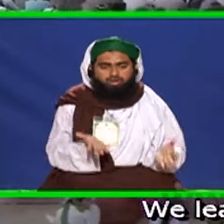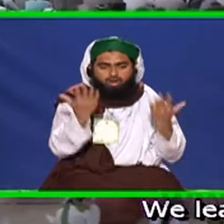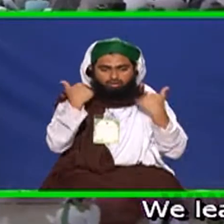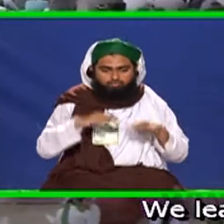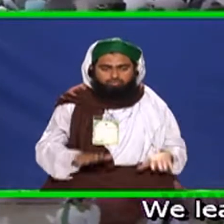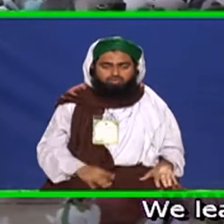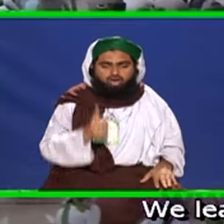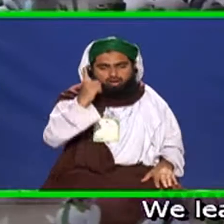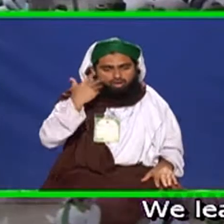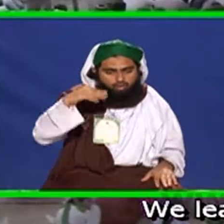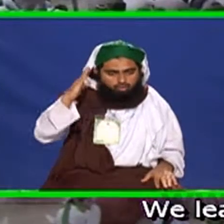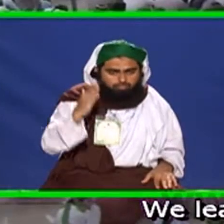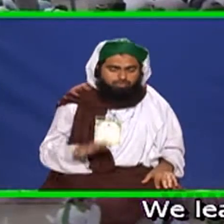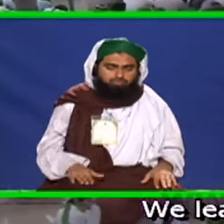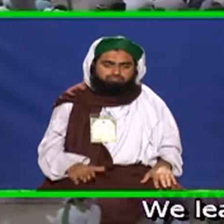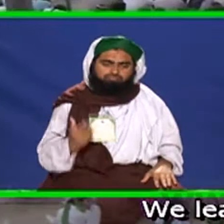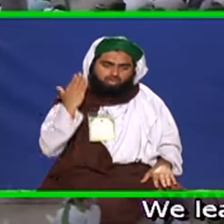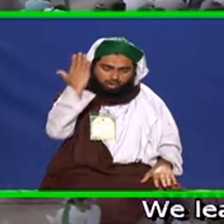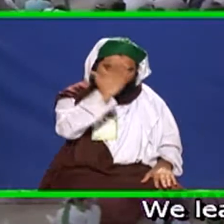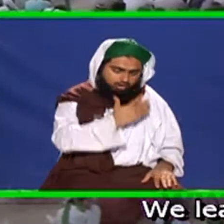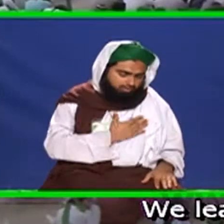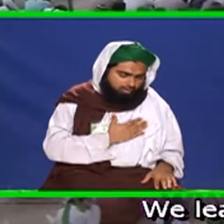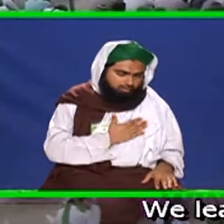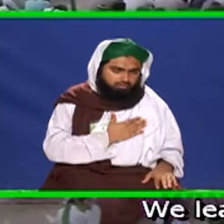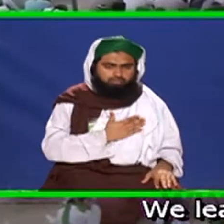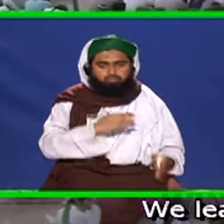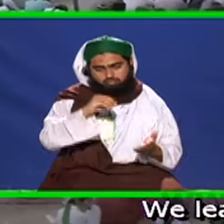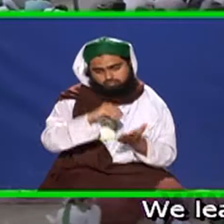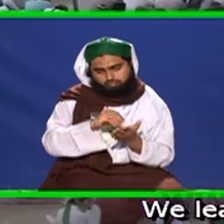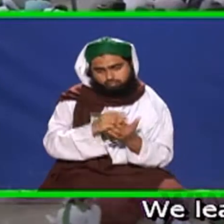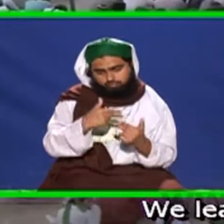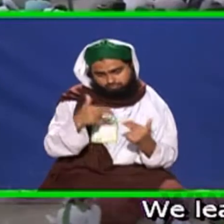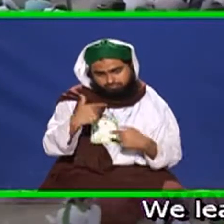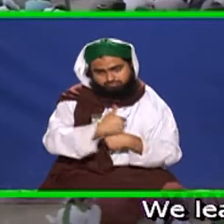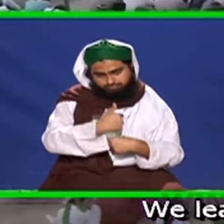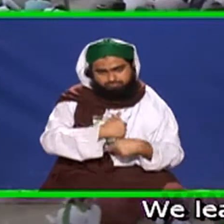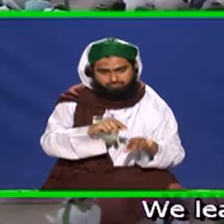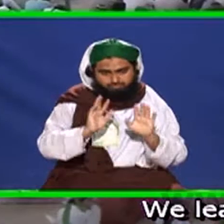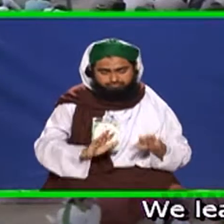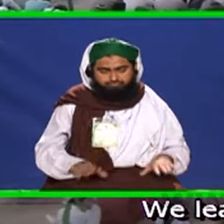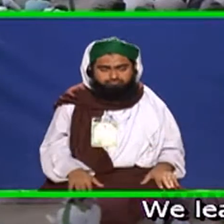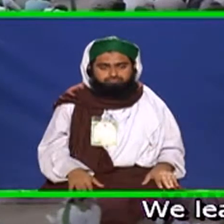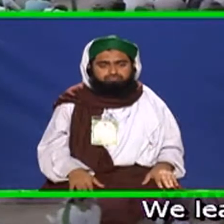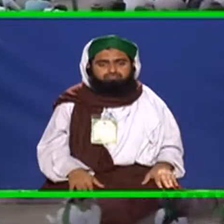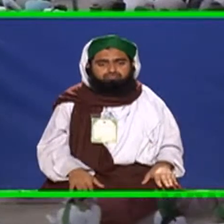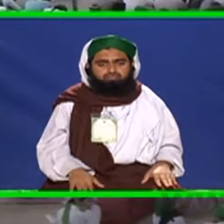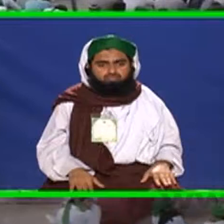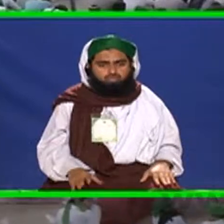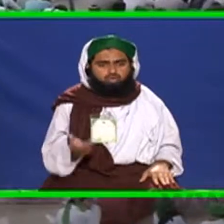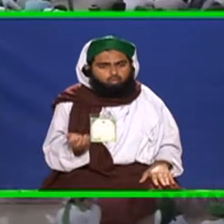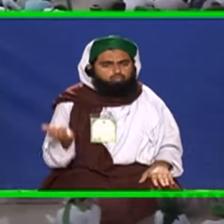अल्हम्दुलिल्लाह, अल्लाह ला इलाहा इल्लल्लाह, अल्लाहु अकबर, इनकी हमने फजीलत सीखी है। अच्छा,